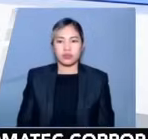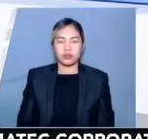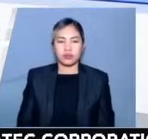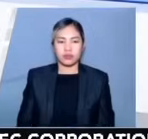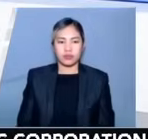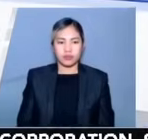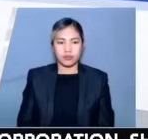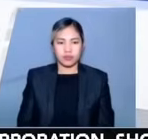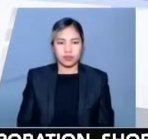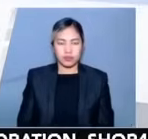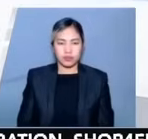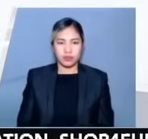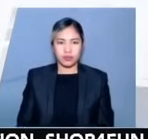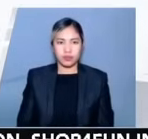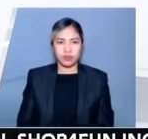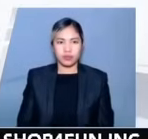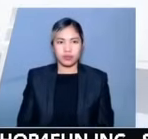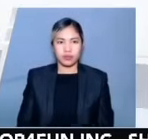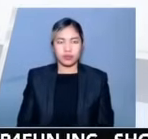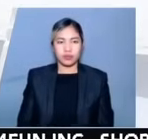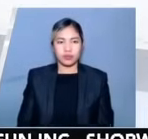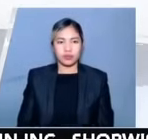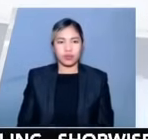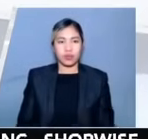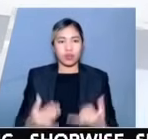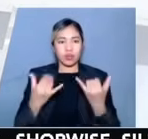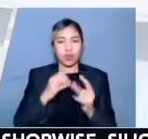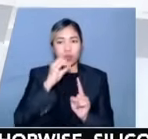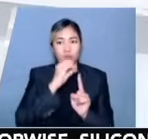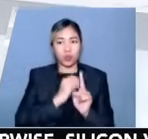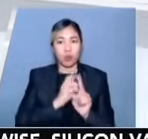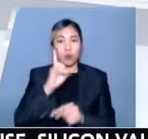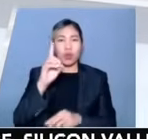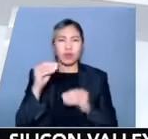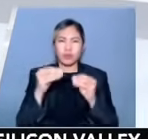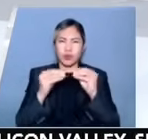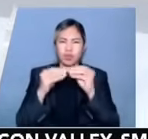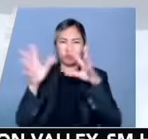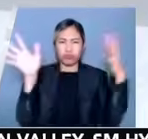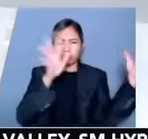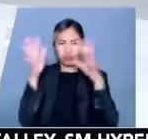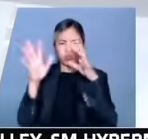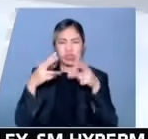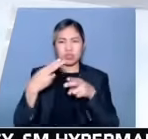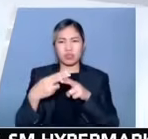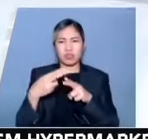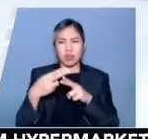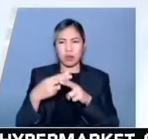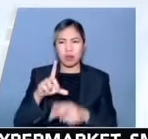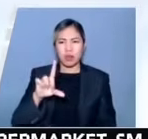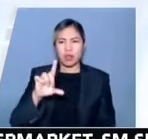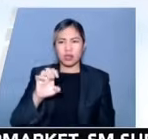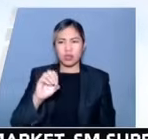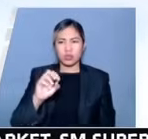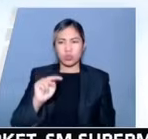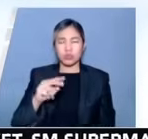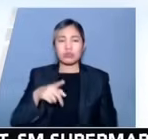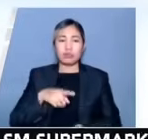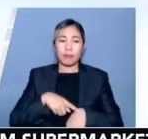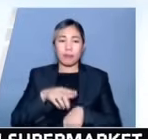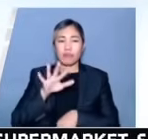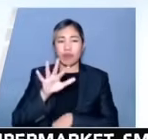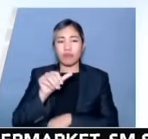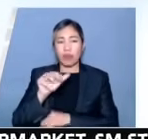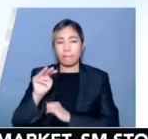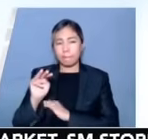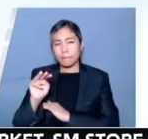news humabol ngayong Oktubre ang isa pang bagyo ang Tropical storm Leon base sa 5 a.m. Bulletin ng pag-asa nakataas ang